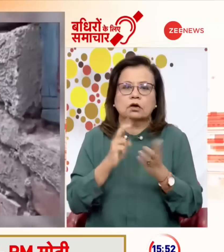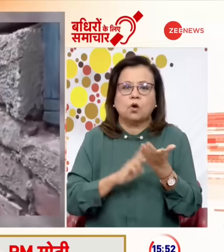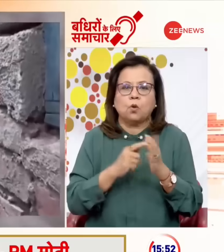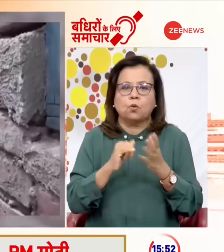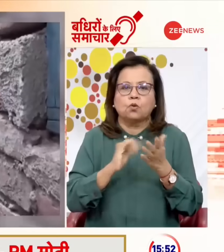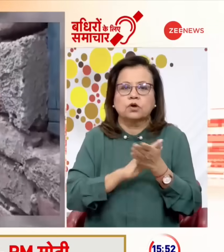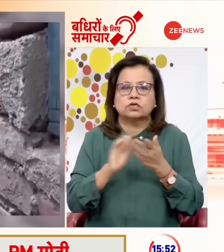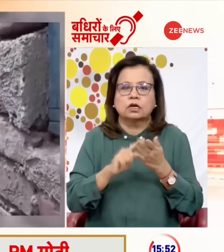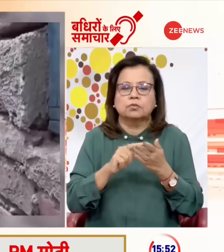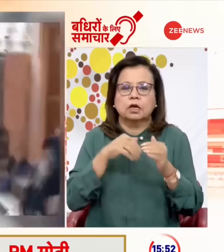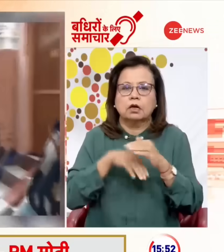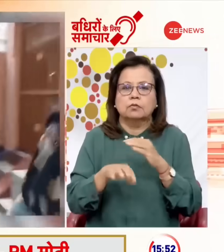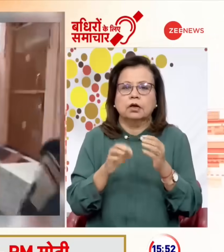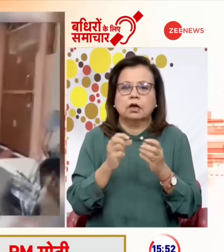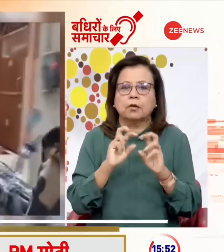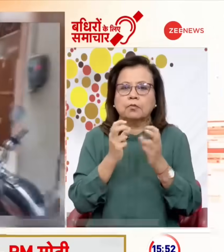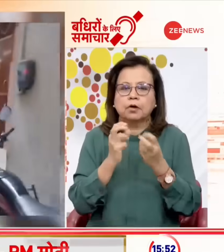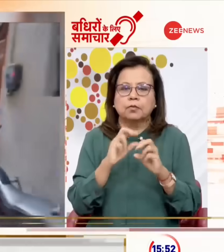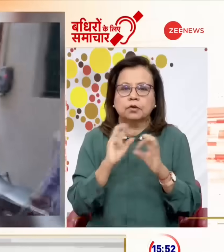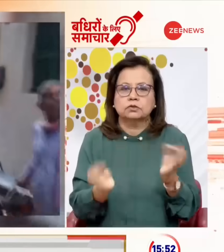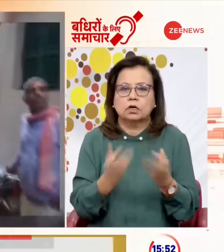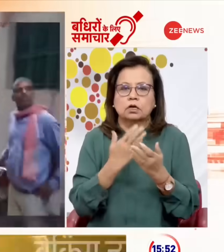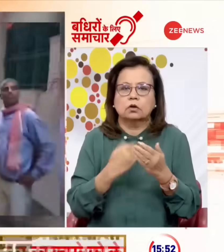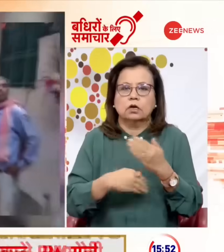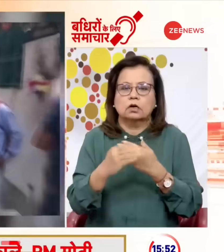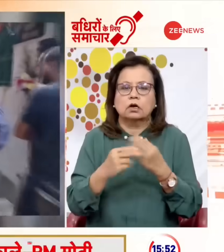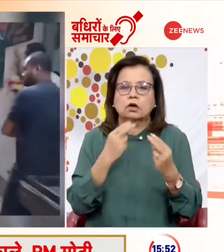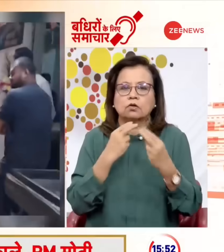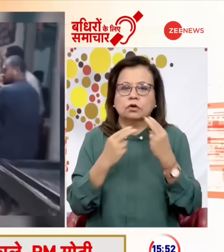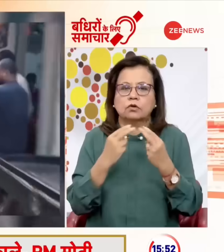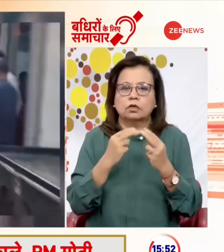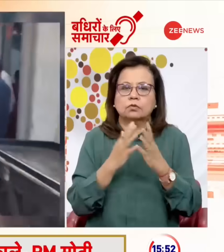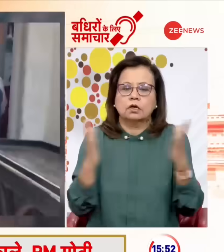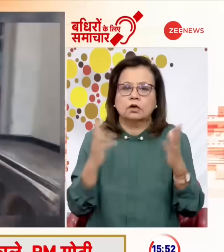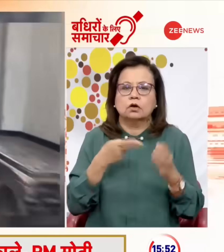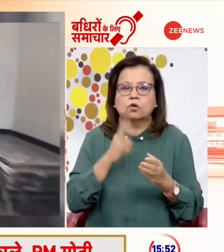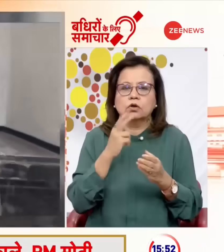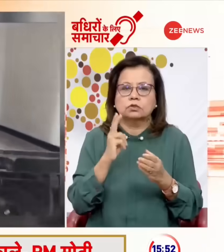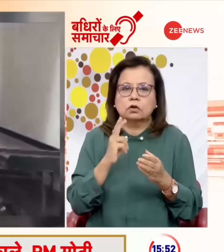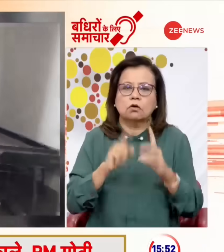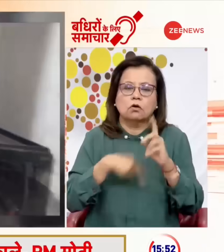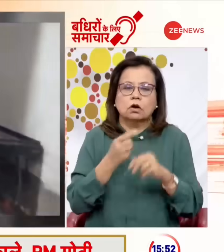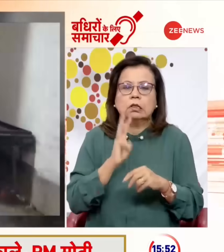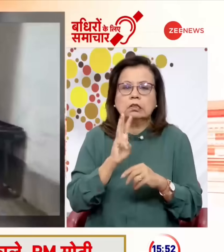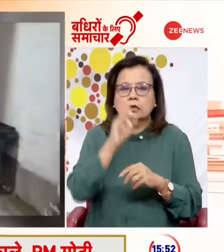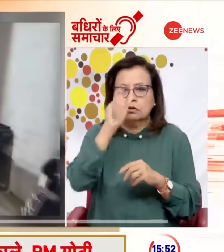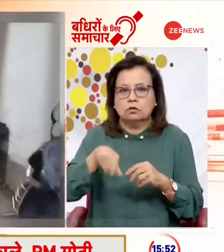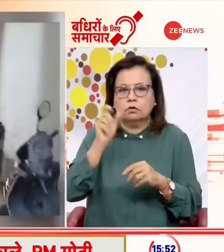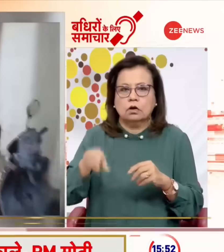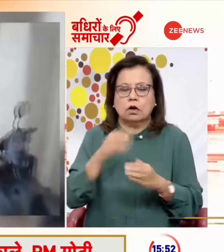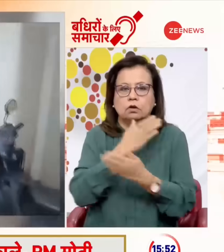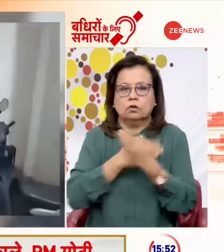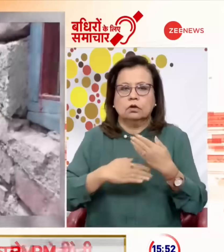वहीं वैशाली में भी पटाखे चलाने को लेकर विवाद में गोली चली और 3